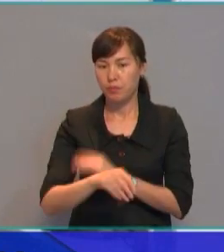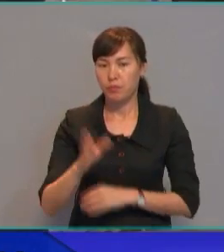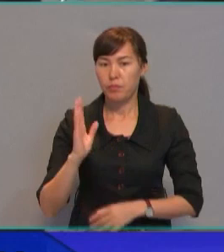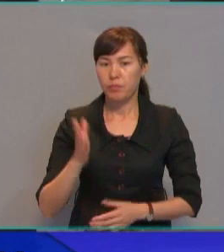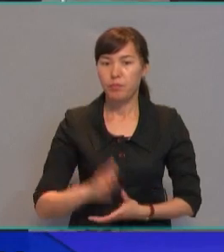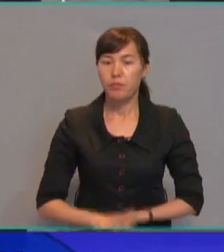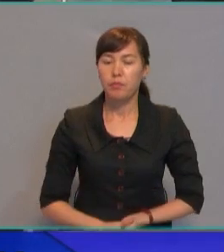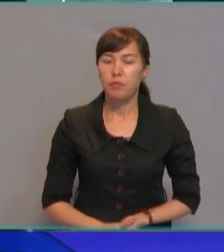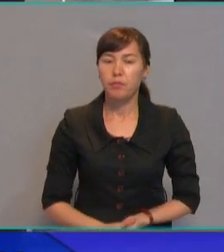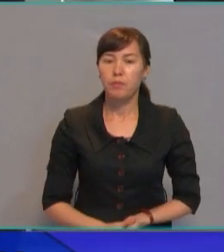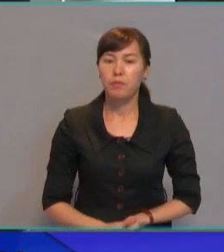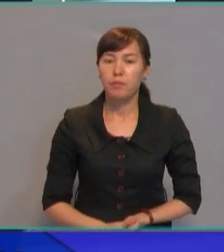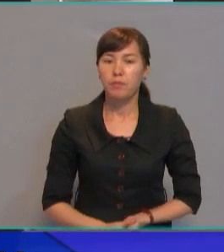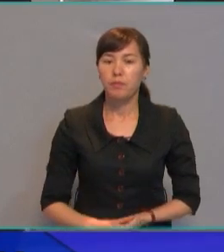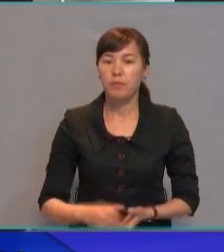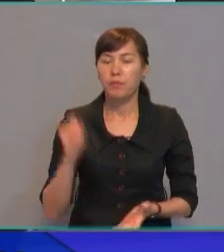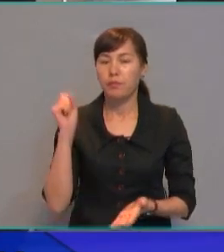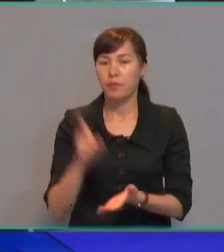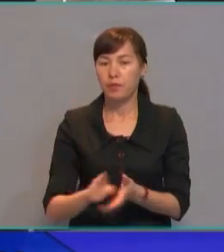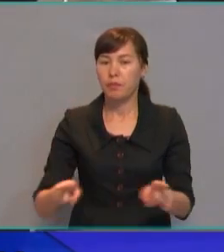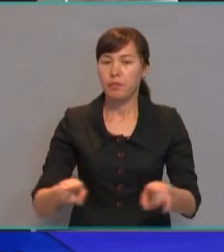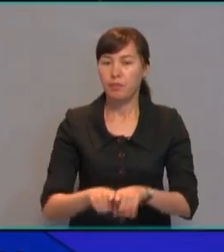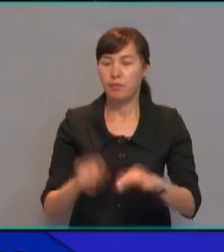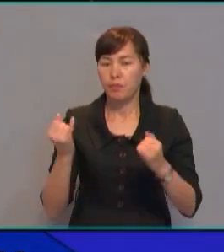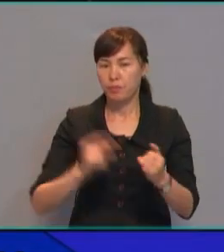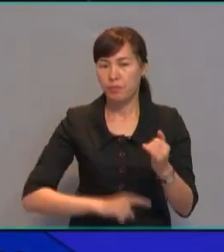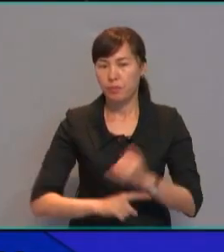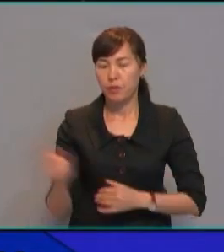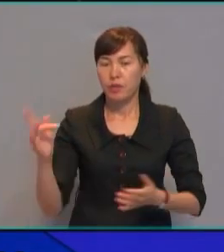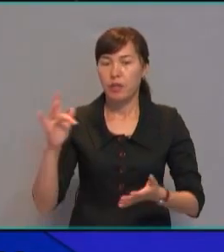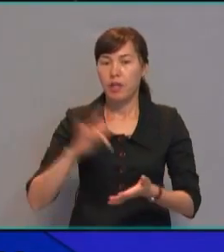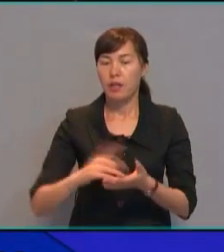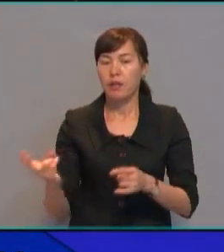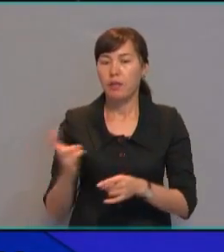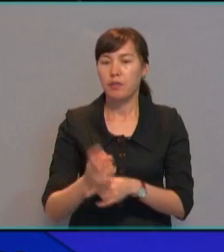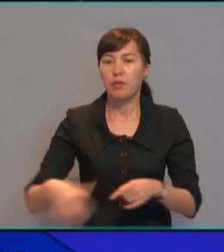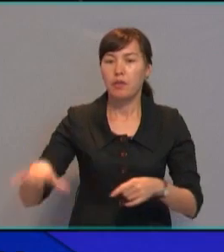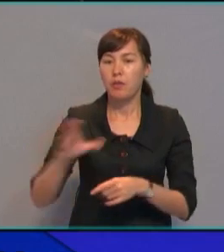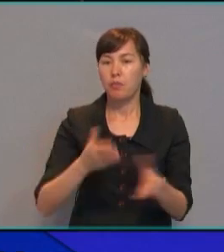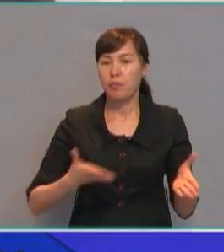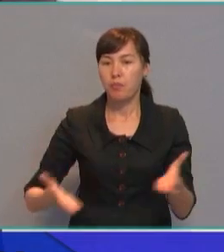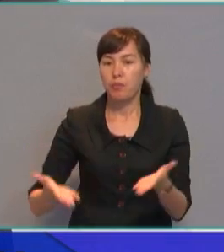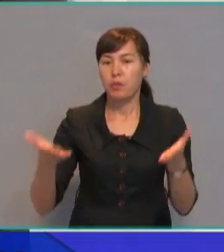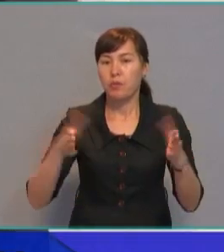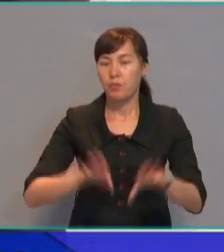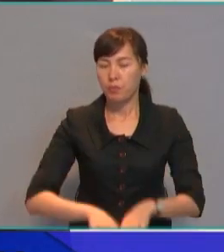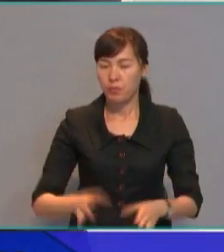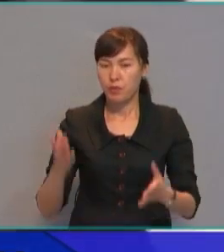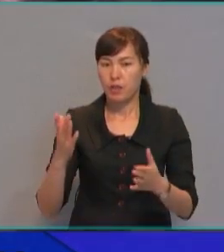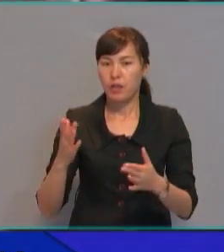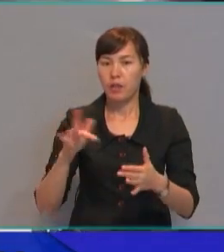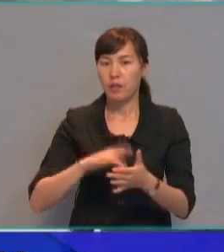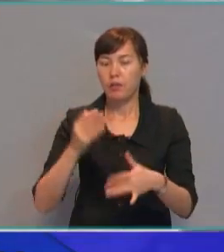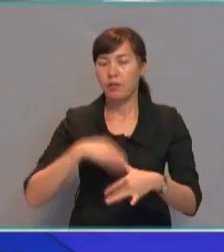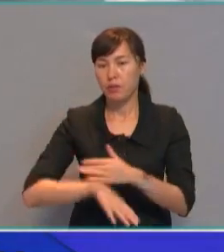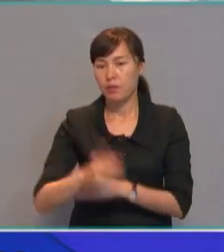енгізіледі. Осылайша, әкім тапсырмасына сәйкес бүгіннен бастап қалаға кіретін барлық жолдар жабылады. Сәйкесінше қаладан